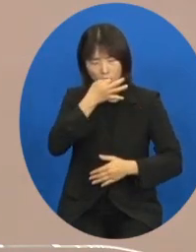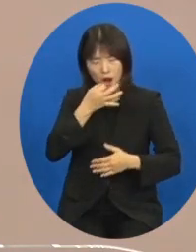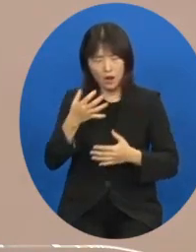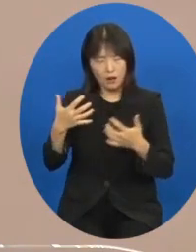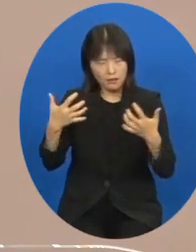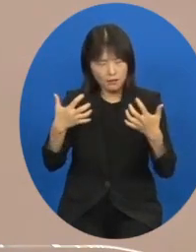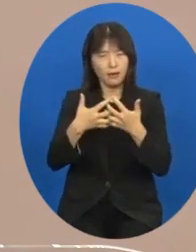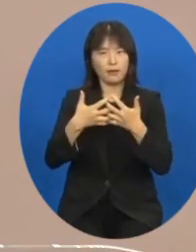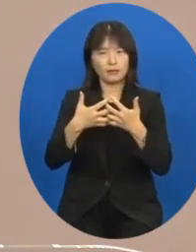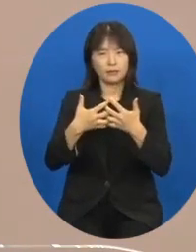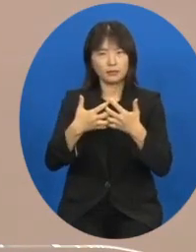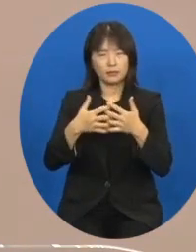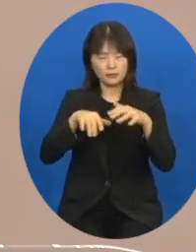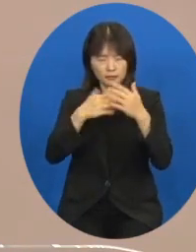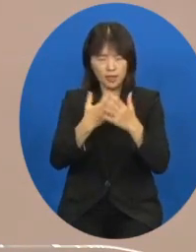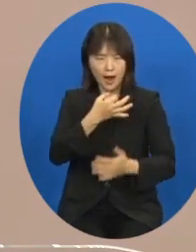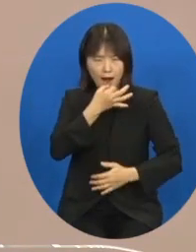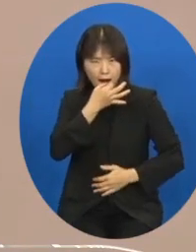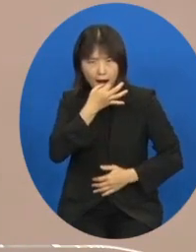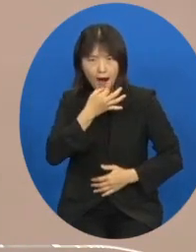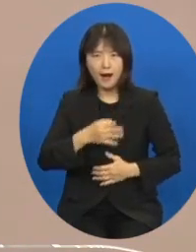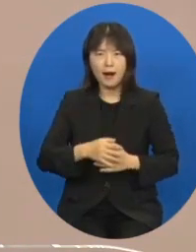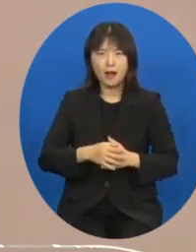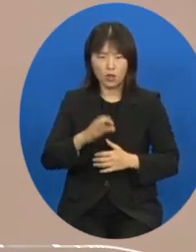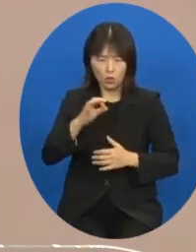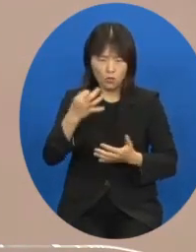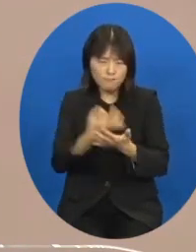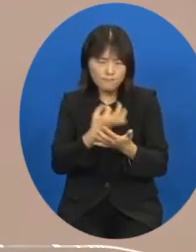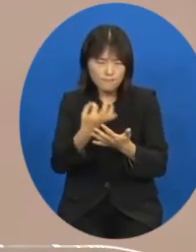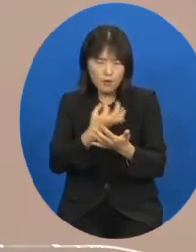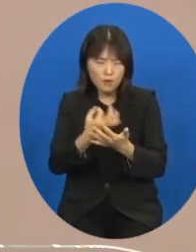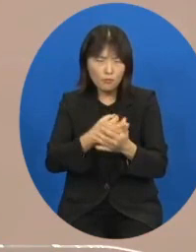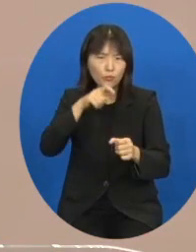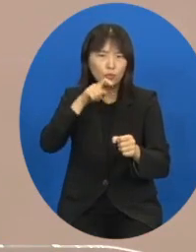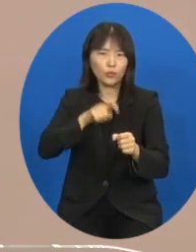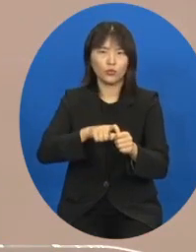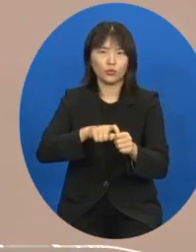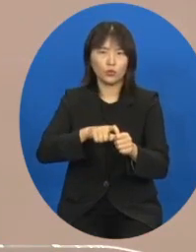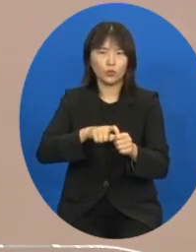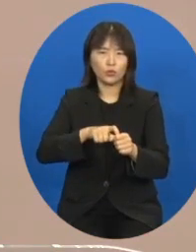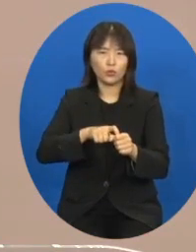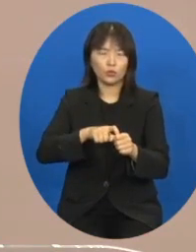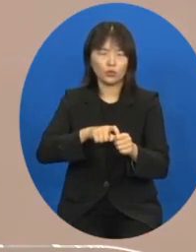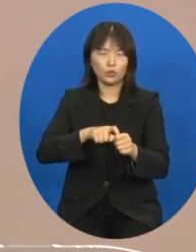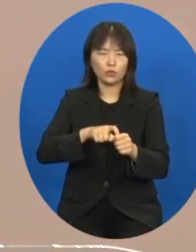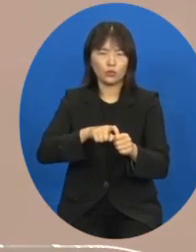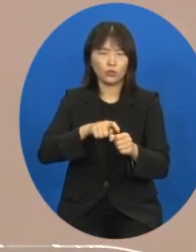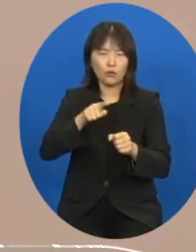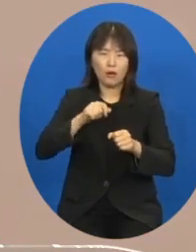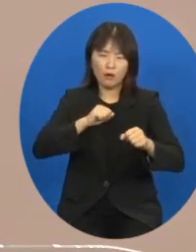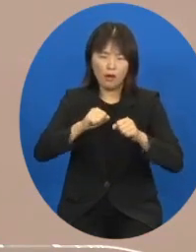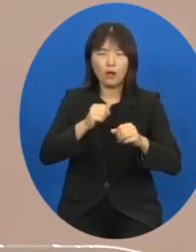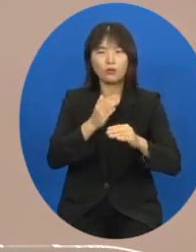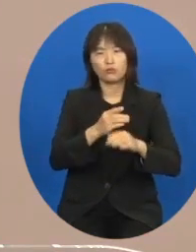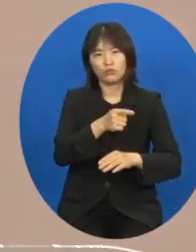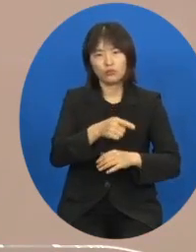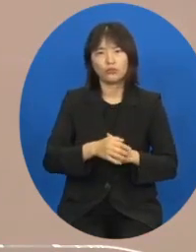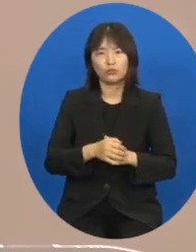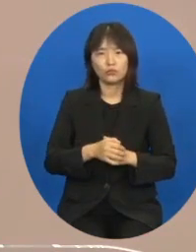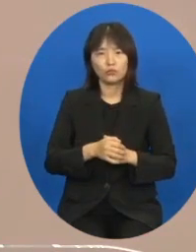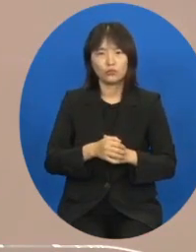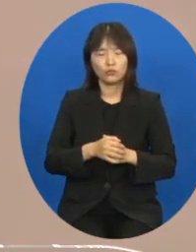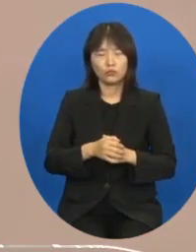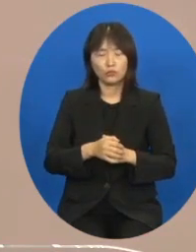가득해서 다 욕심으로 돈을 벌려는 목적으로 그리하고 있었던 겁니다. 제사장들이